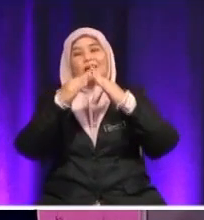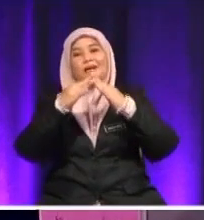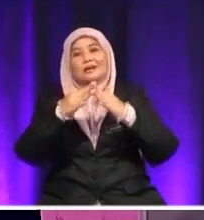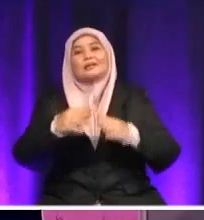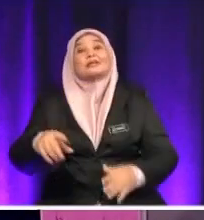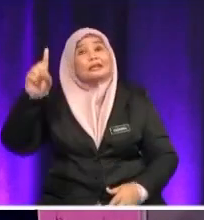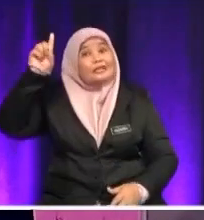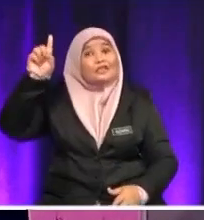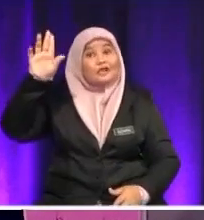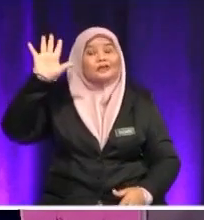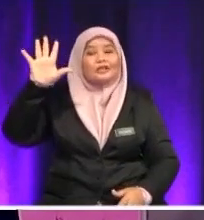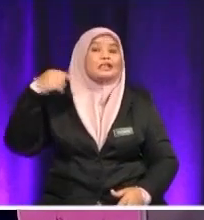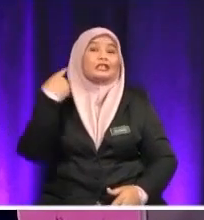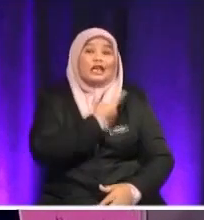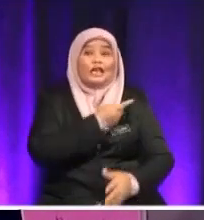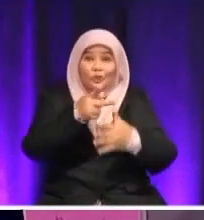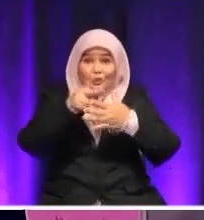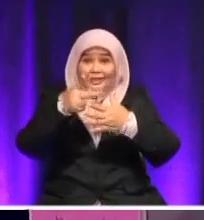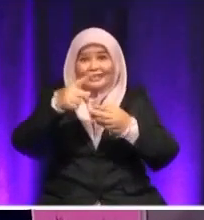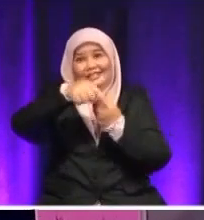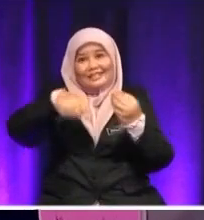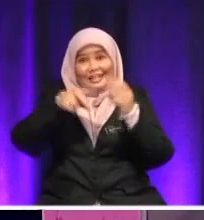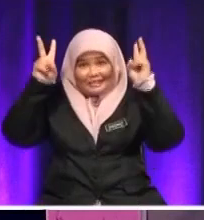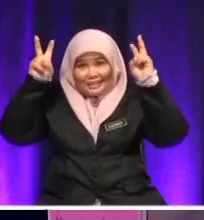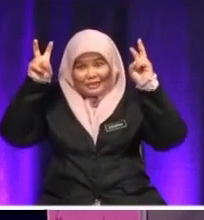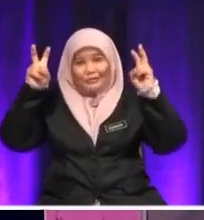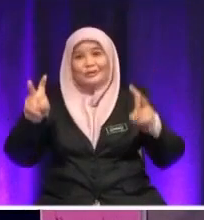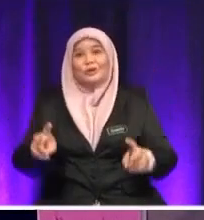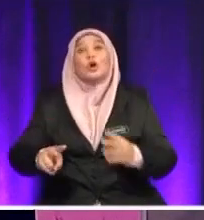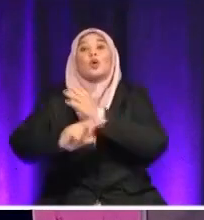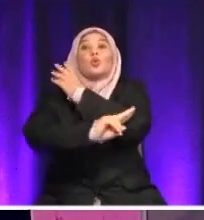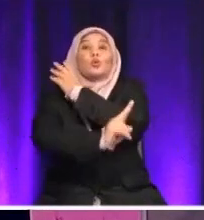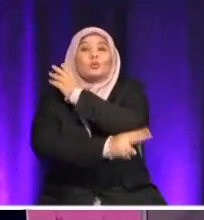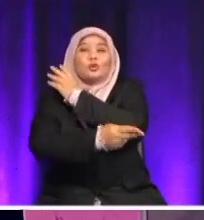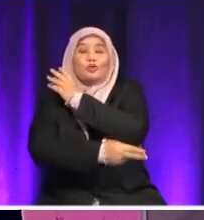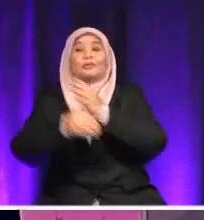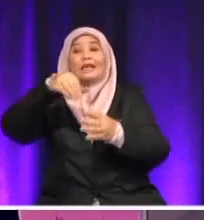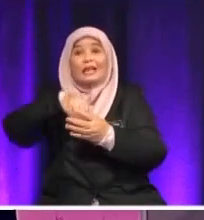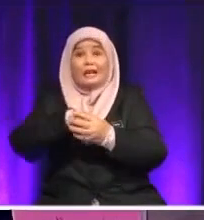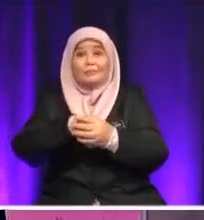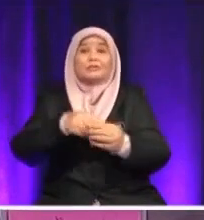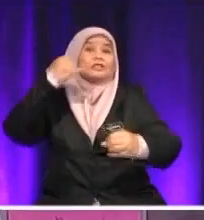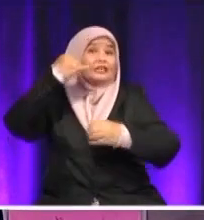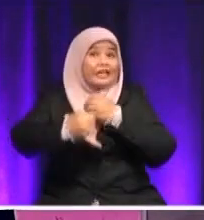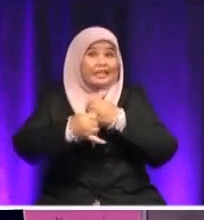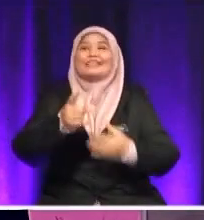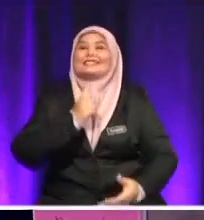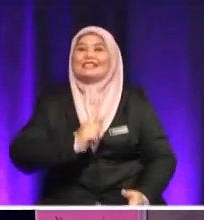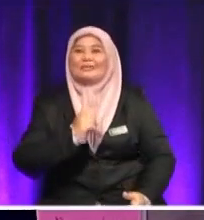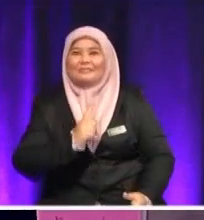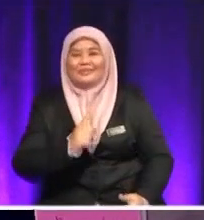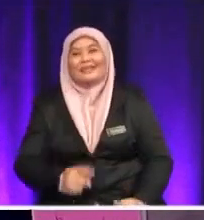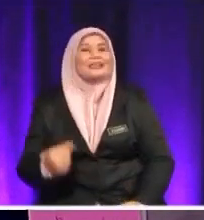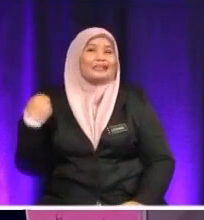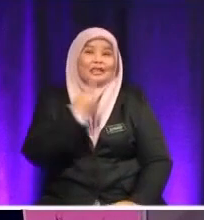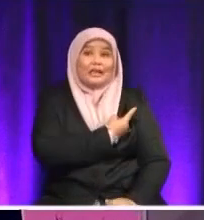pada hari ini kita akan berkongsi tentang tajuk iaitu hukum-hukum dalam jenayah Islam. Yeah. Hari ini kita